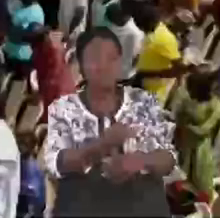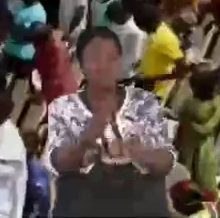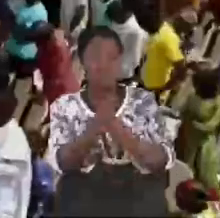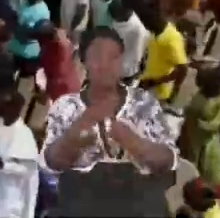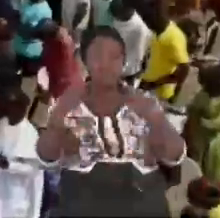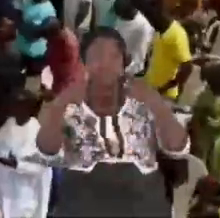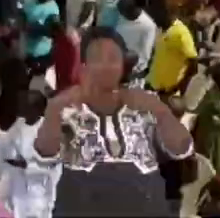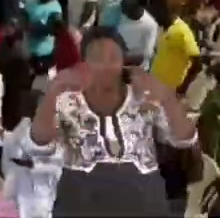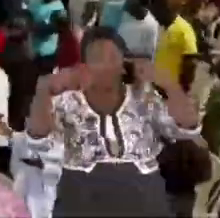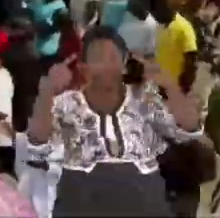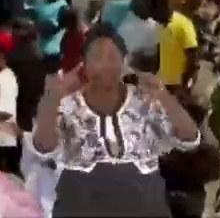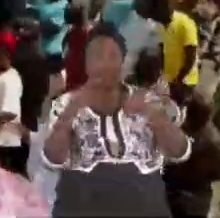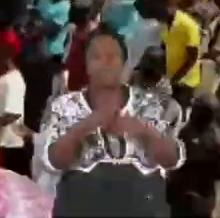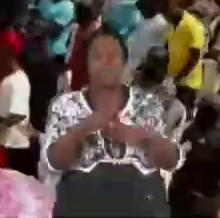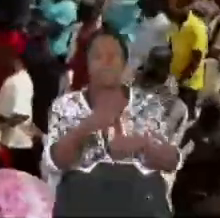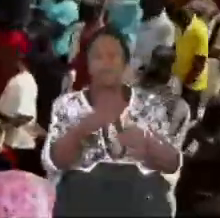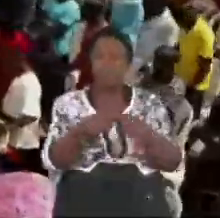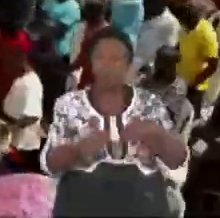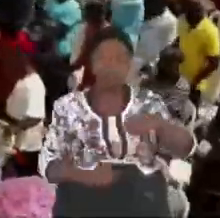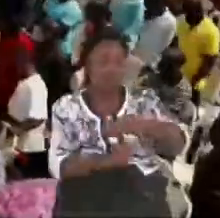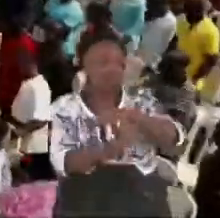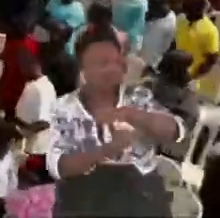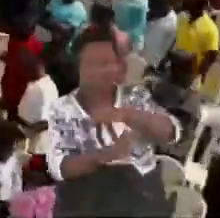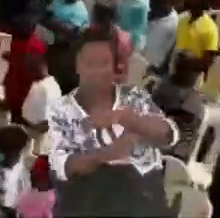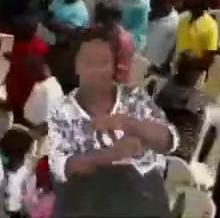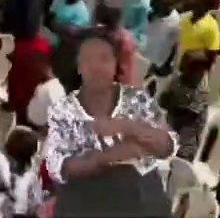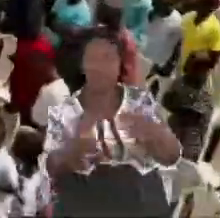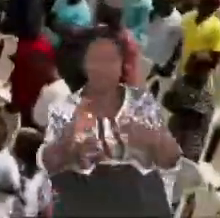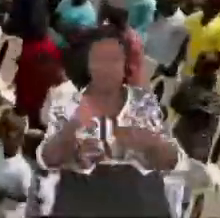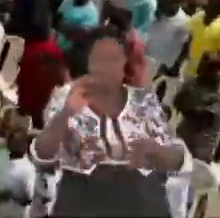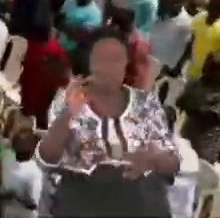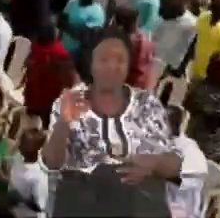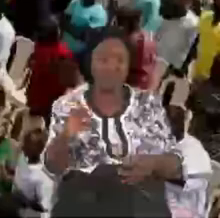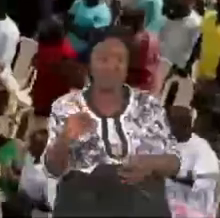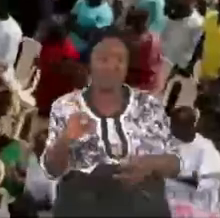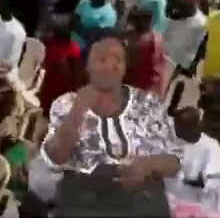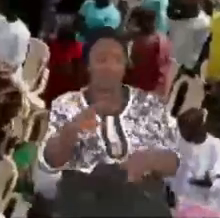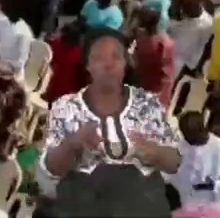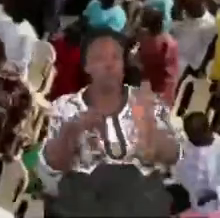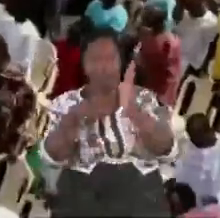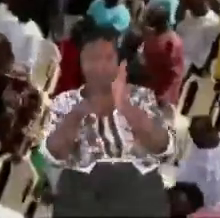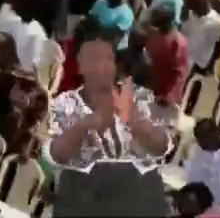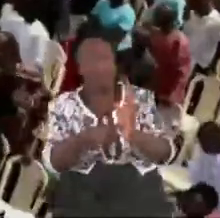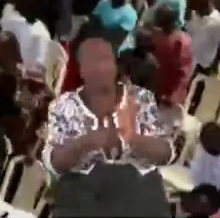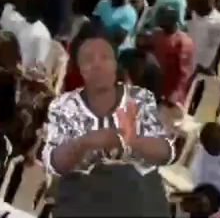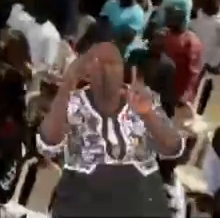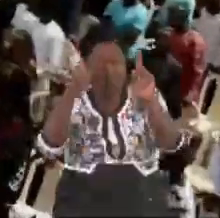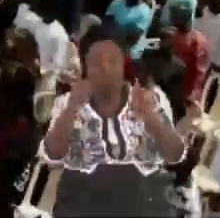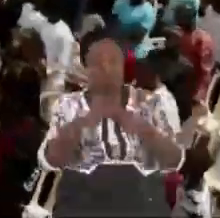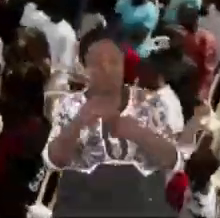des âmes et l'Esprit qui soutient et se révèle à toi